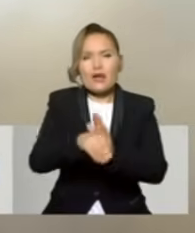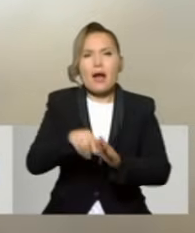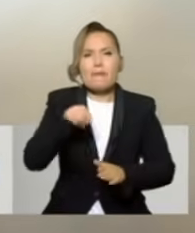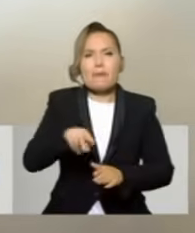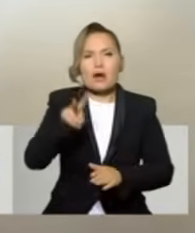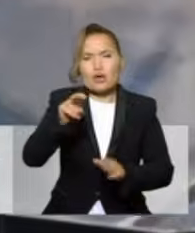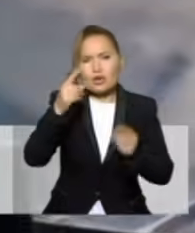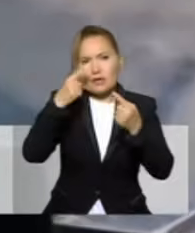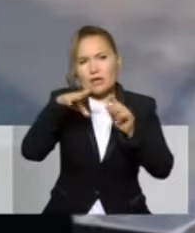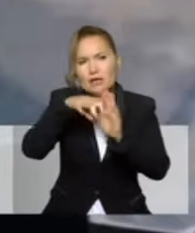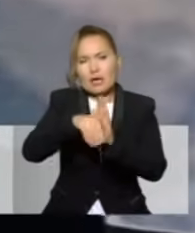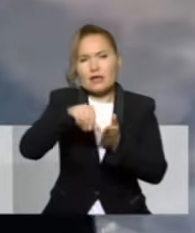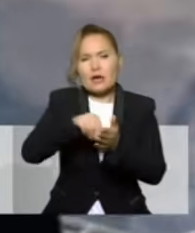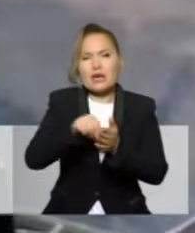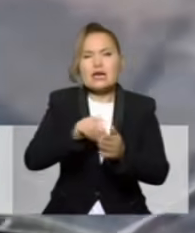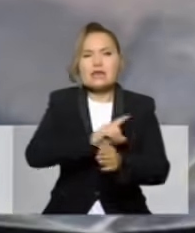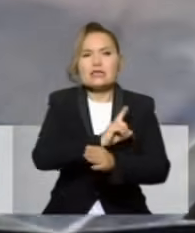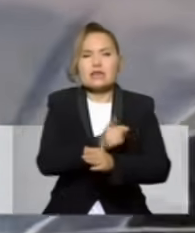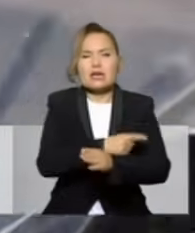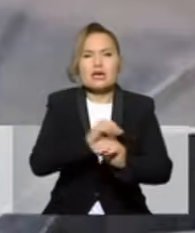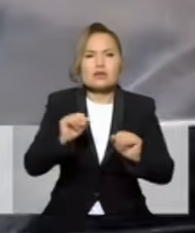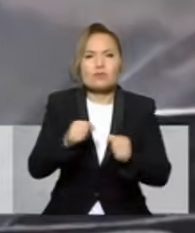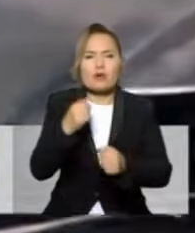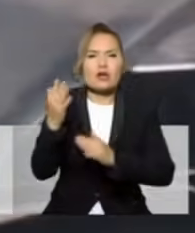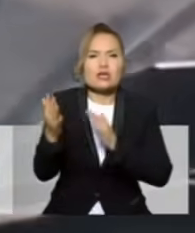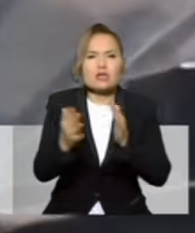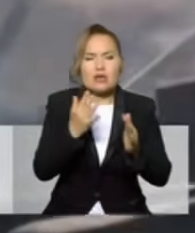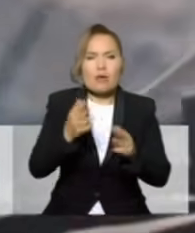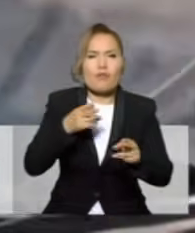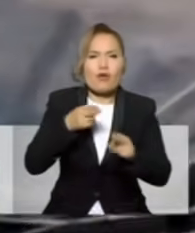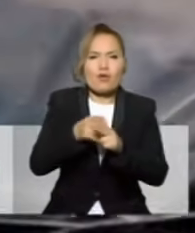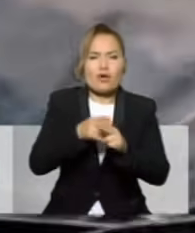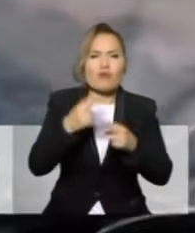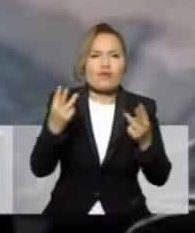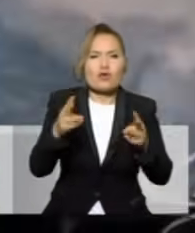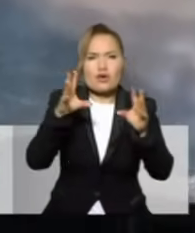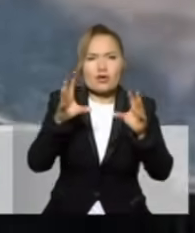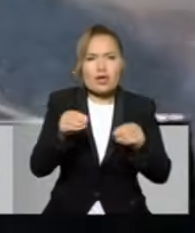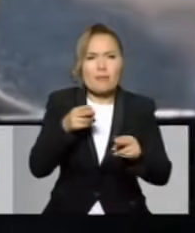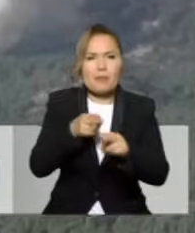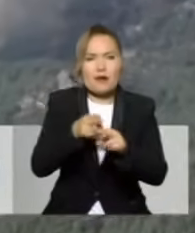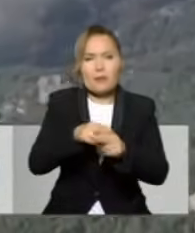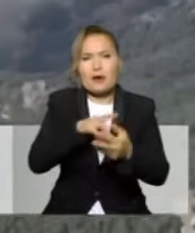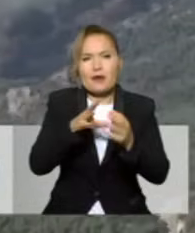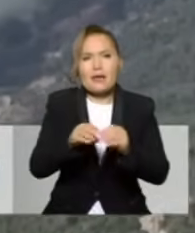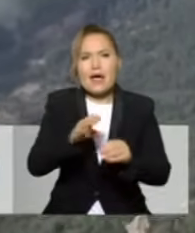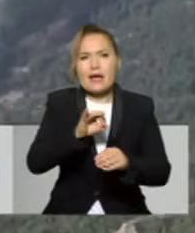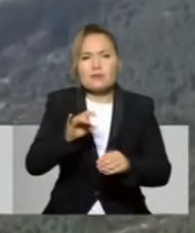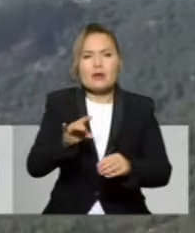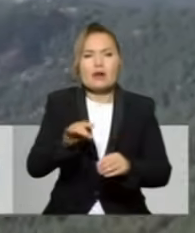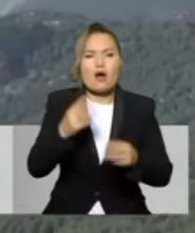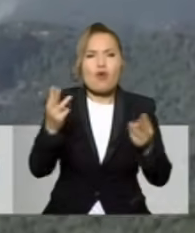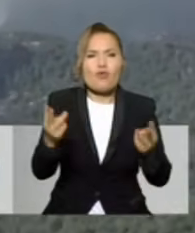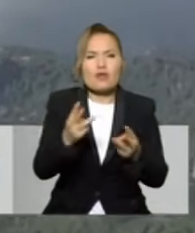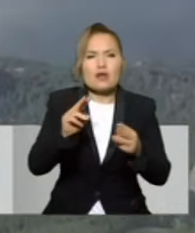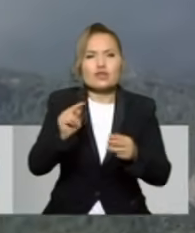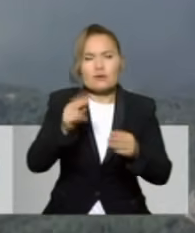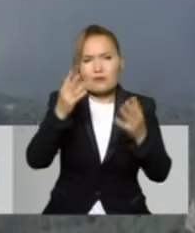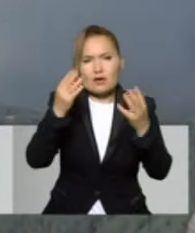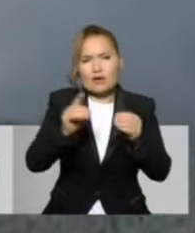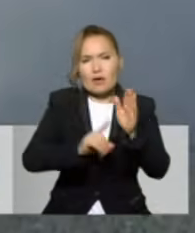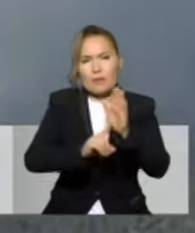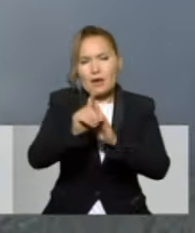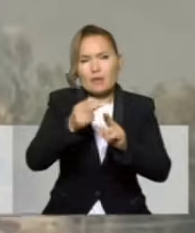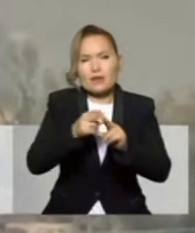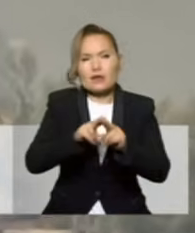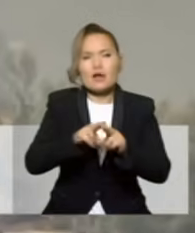дана техника тартылған. Екпінді жел жалында ауыздықтауға кедергі келтіріп жатыр. Измирде от бейсенбінің кешінде басталды. Орман